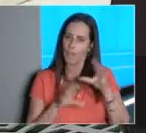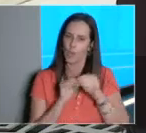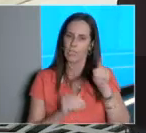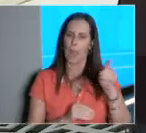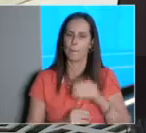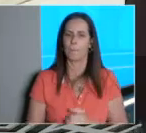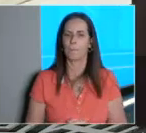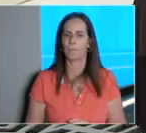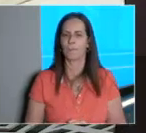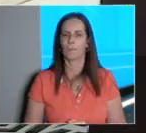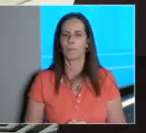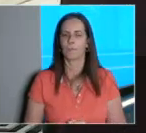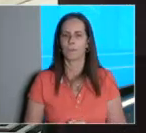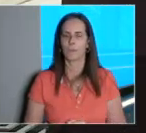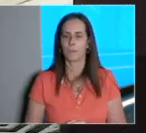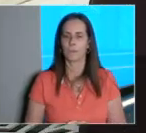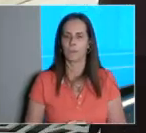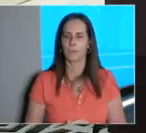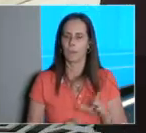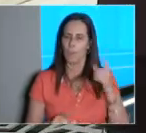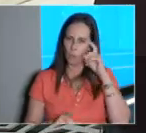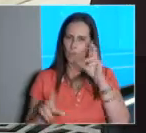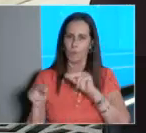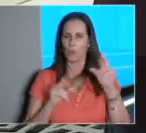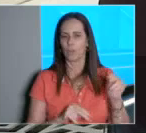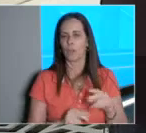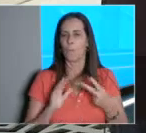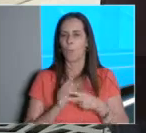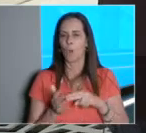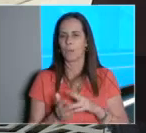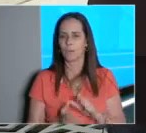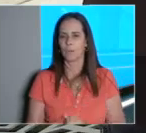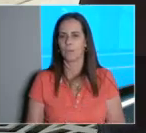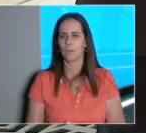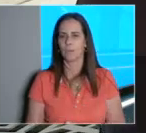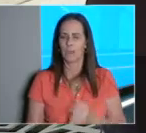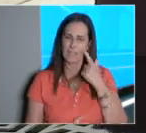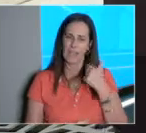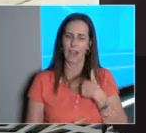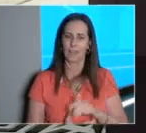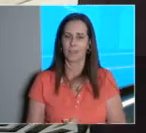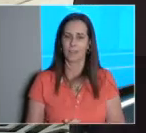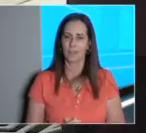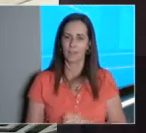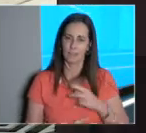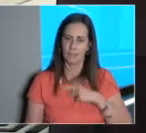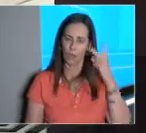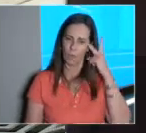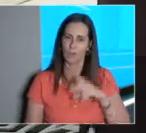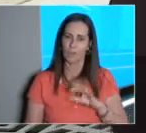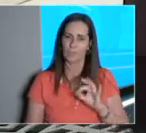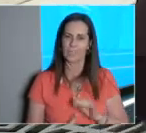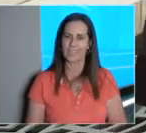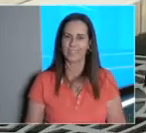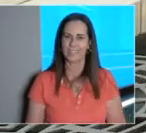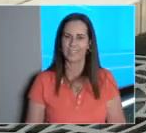איתם. הבנתי. הם מבינים אחד השני. הם אותו ראש, אתה מבין? הבנתי. פוליטיקאים, אתה יודע, נראה לי ככה. אני לא כזה מבין. אבל בסדר,